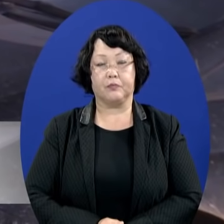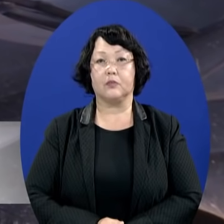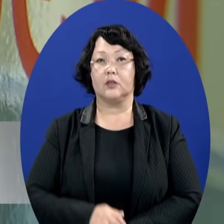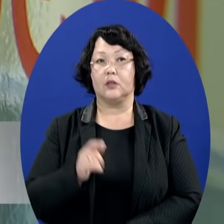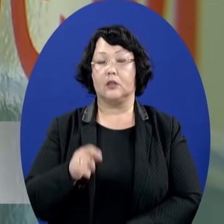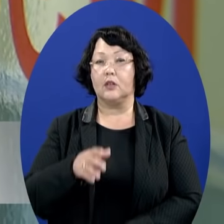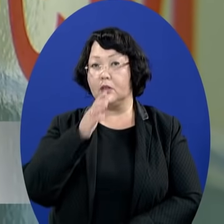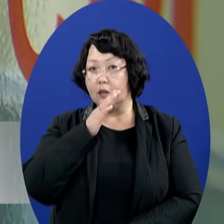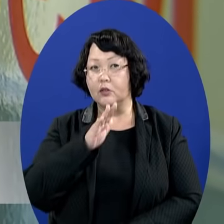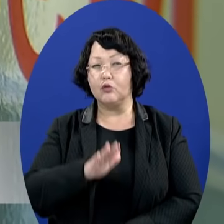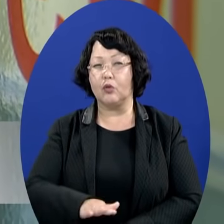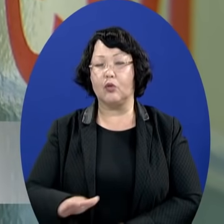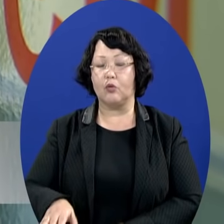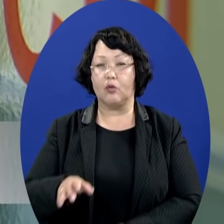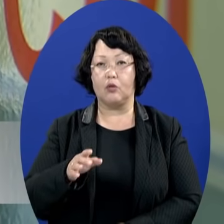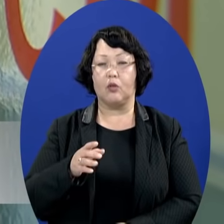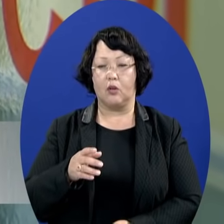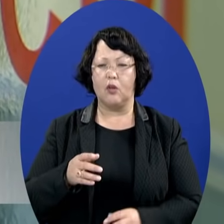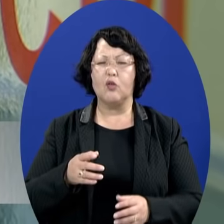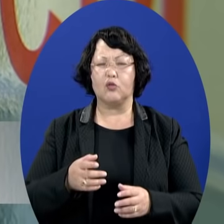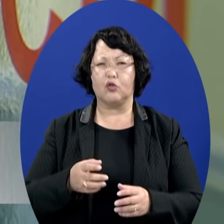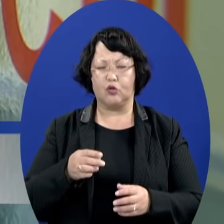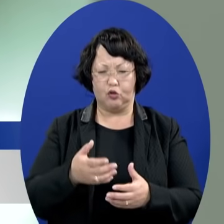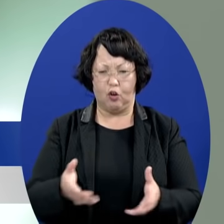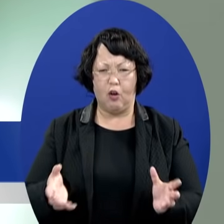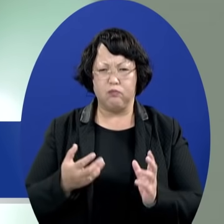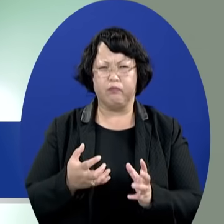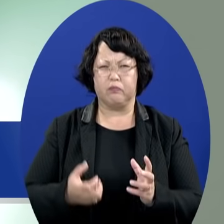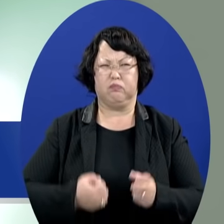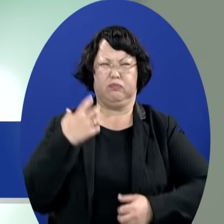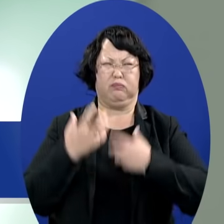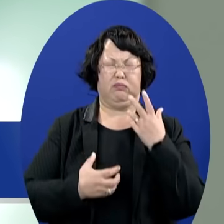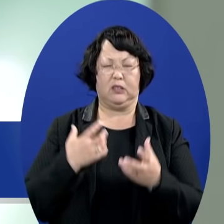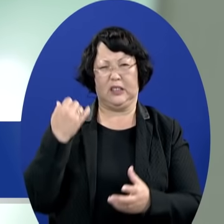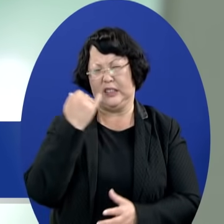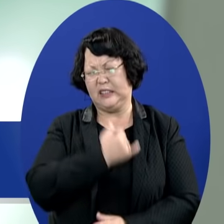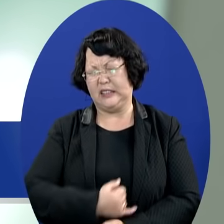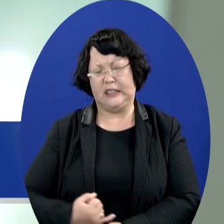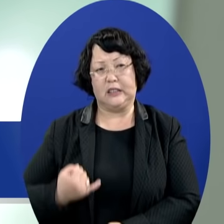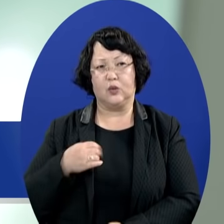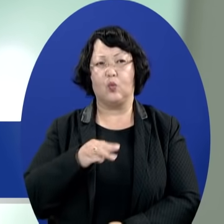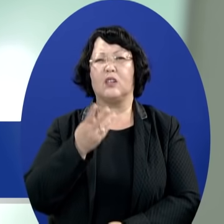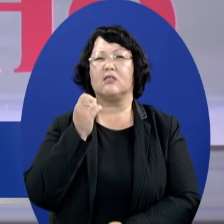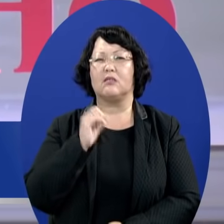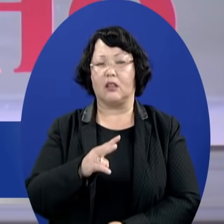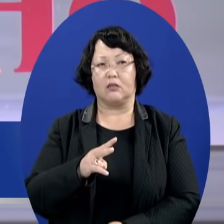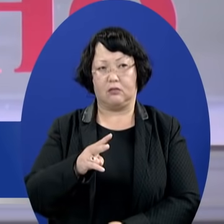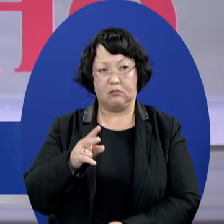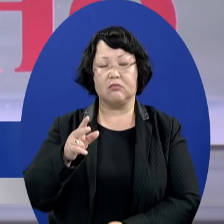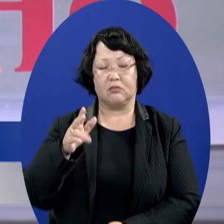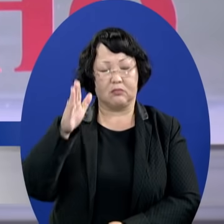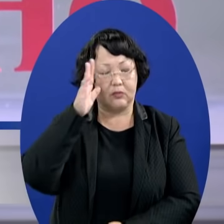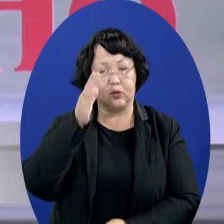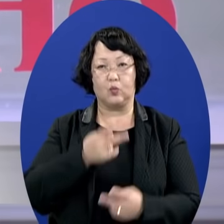Ихэвчлэн бага насны хүүхдүүд тоготой хооланд түлэгдэх бүр амьдаараа болцсон шахуу ирдэг хамгийн хүнд тасаг бол гэмтэл согог судлын үндэсний